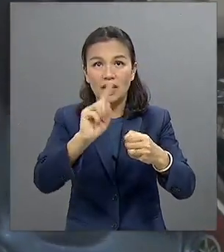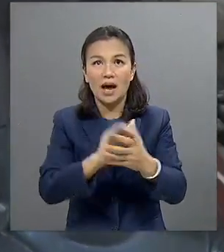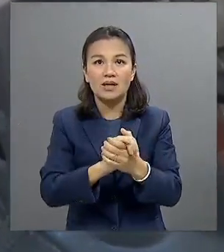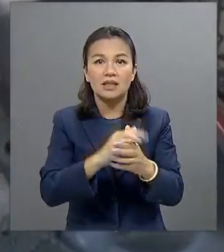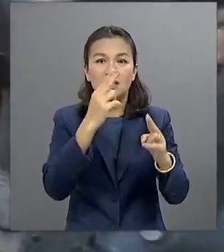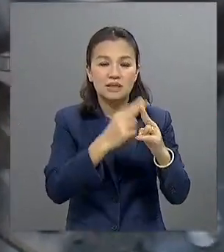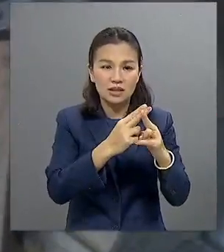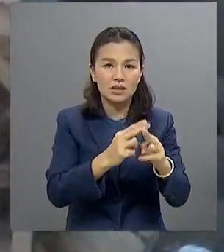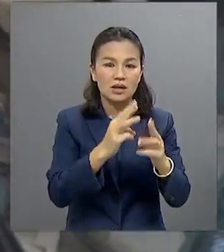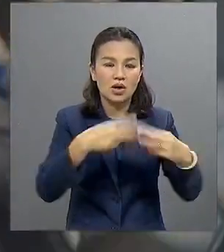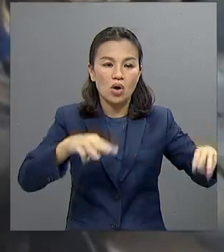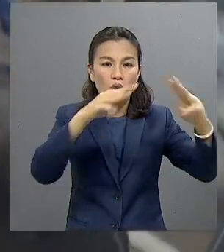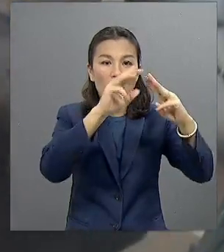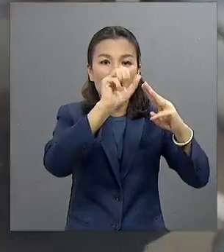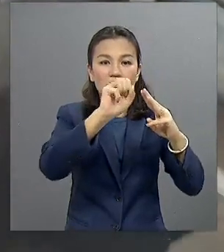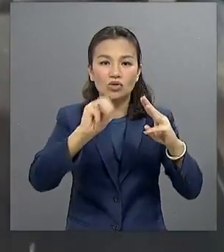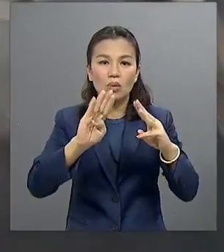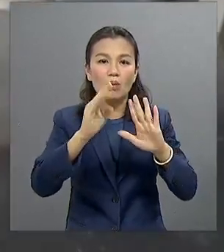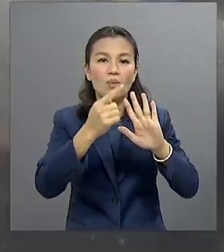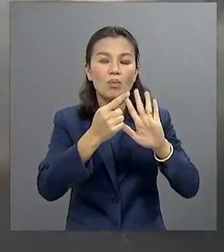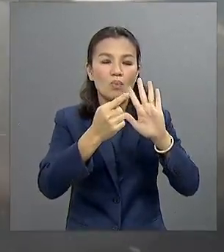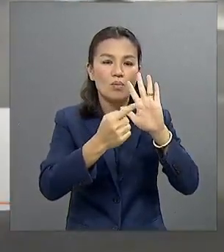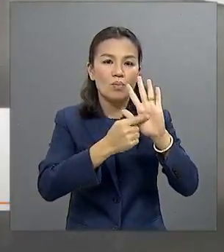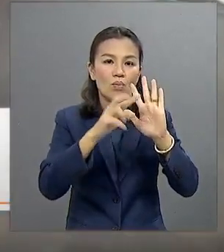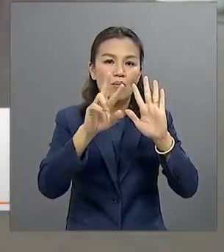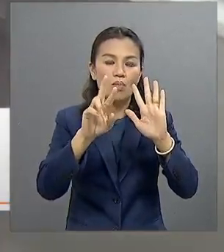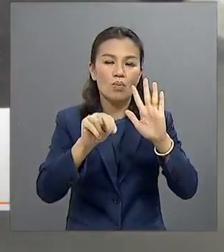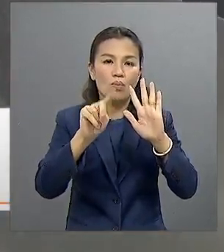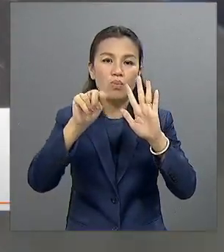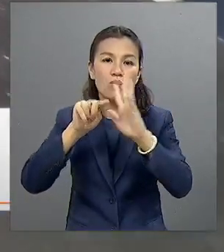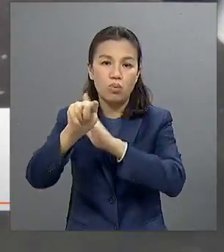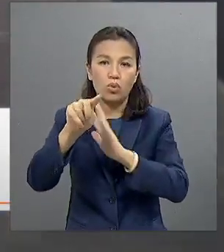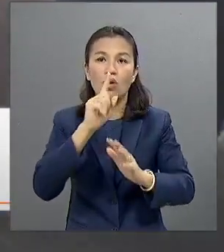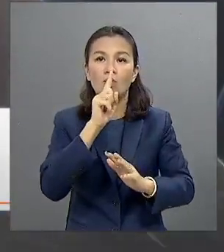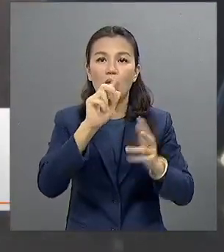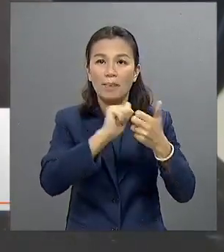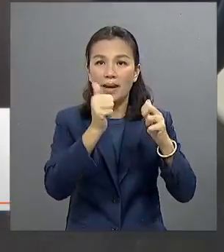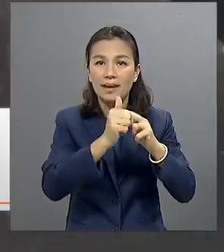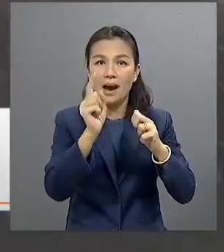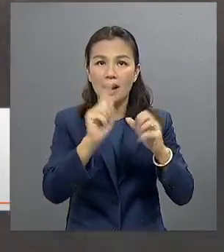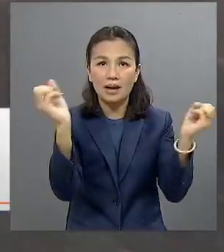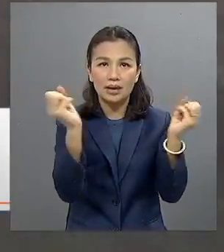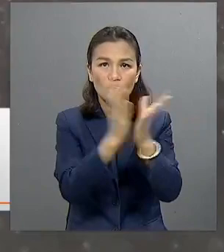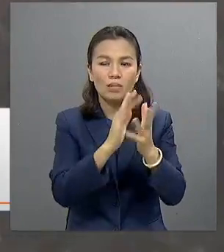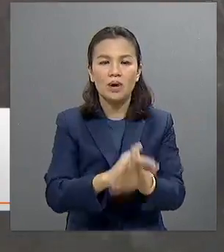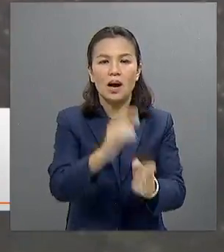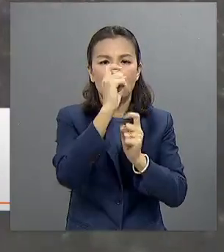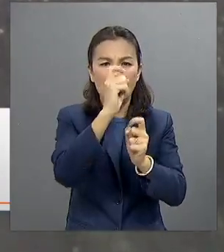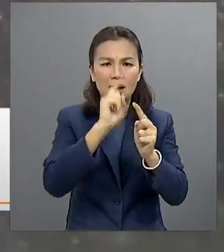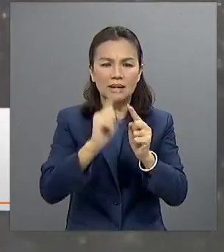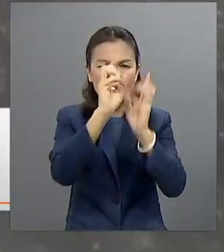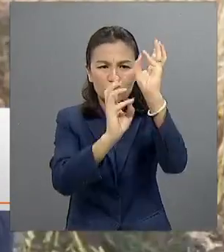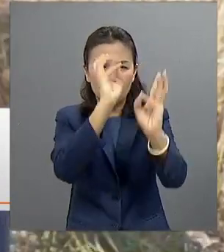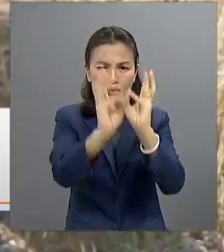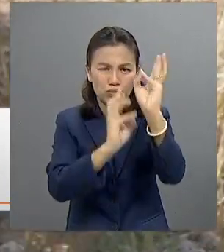แล้วก็ทำหนังสือร้องทุกข์ไปยังจังหวัดเลยค่ะเพราะว่ามีปัญหาได้รับผลกระทบจากมลพิษทางอากาศฝุ่นละอองจากกาก